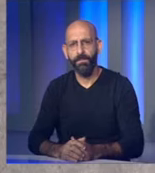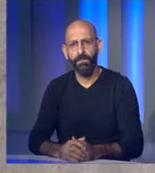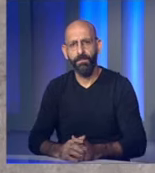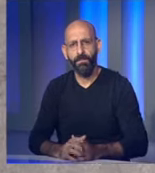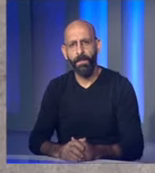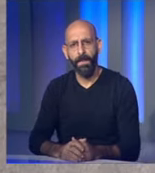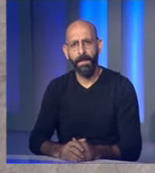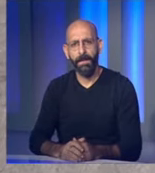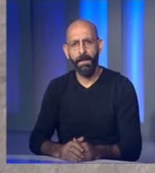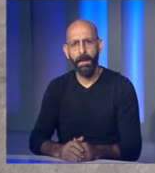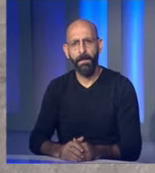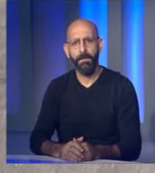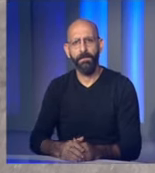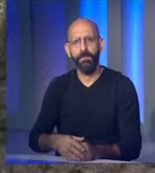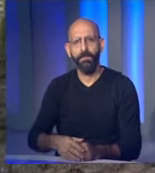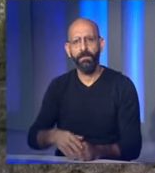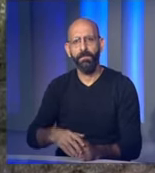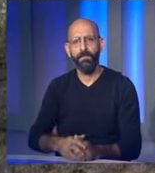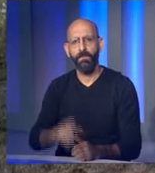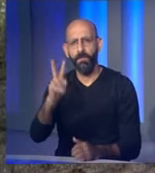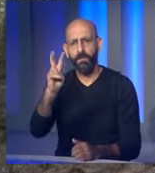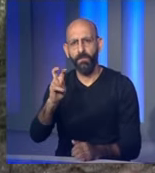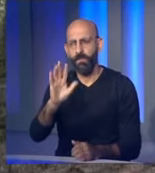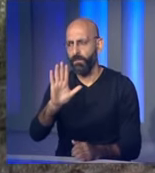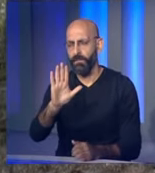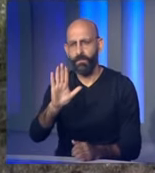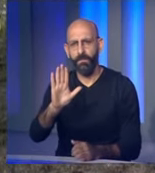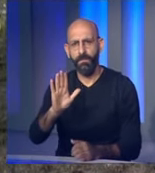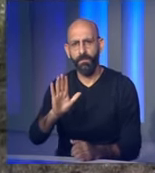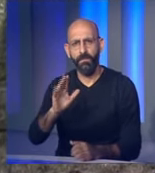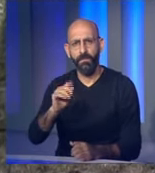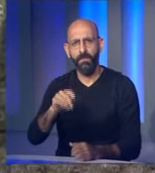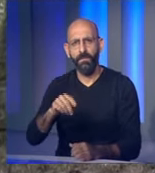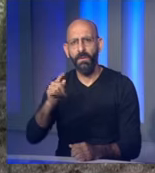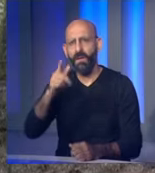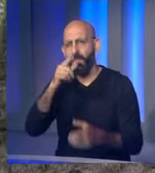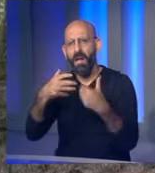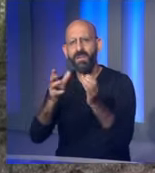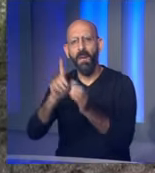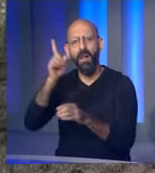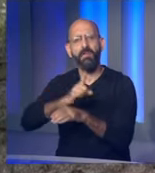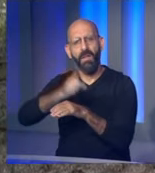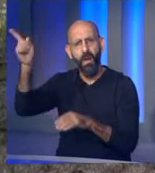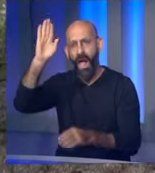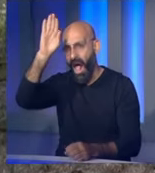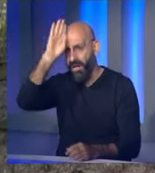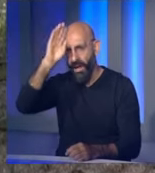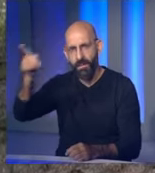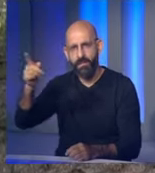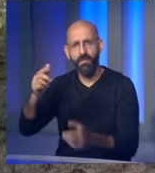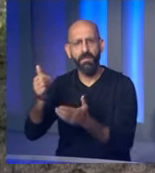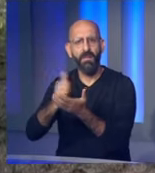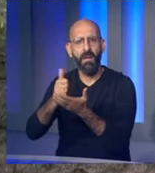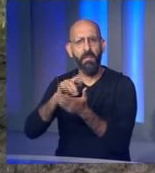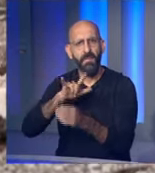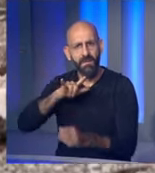هجوما بسرب من المسيرات الانقضاض على قاعده رما ديفيد الجوي جنوب شرق حيفا المحتله حزب الله كان قد استهدف ايضا